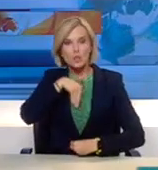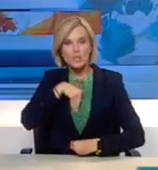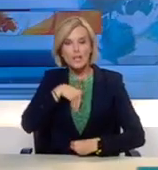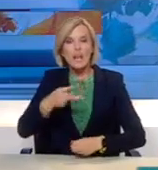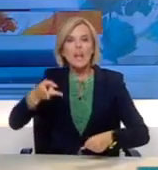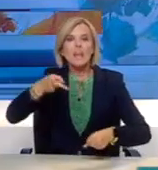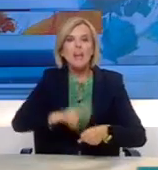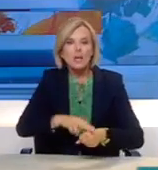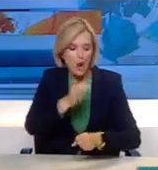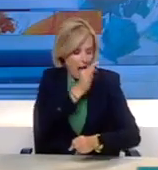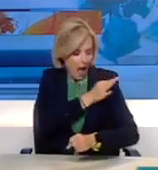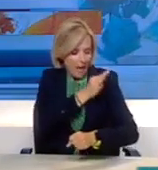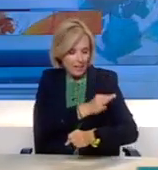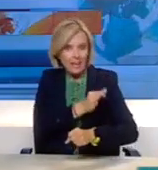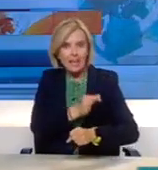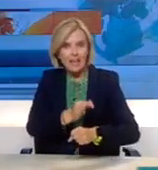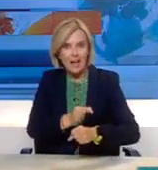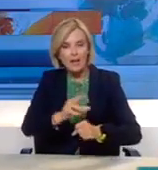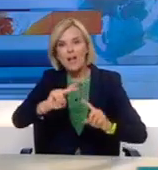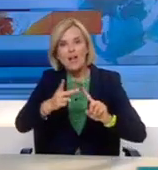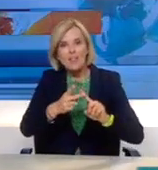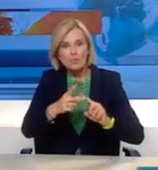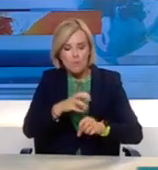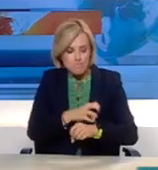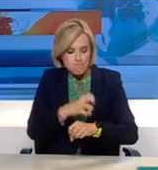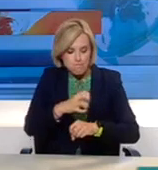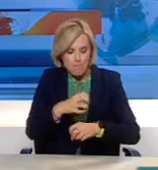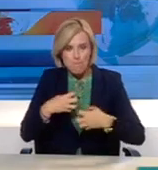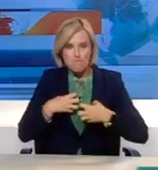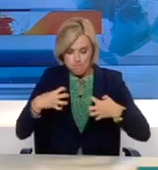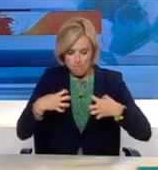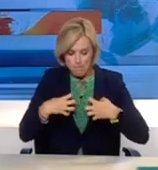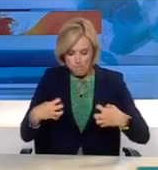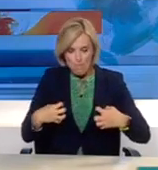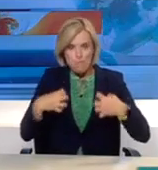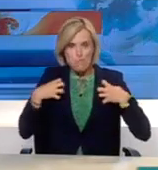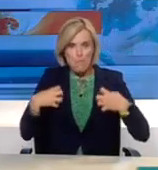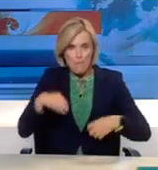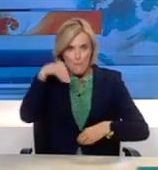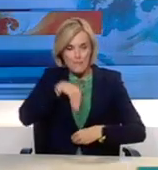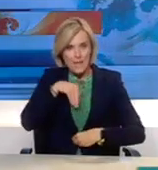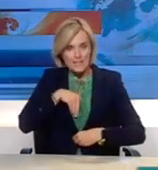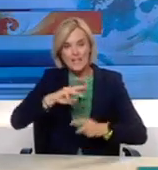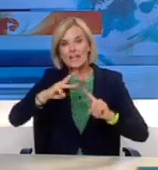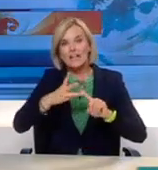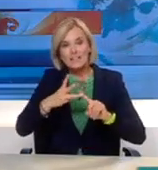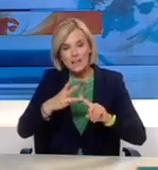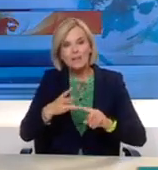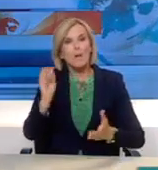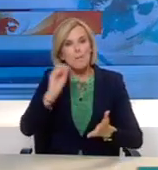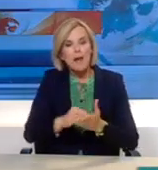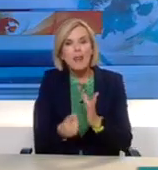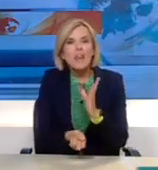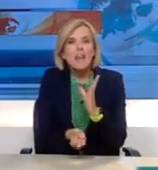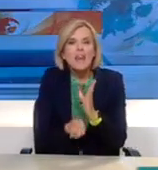μικρών αγγείων. Η δεύτερη την παρουσία μικροθρομβώσεων μέσα στα αγγεία. Και η τρίτη η δημιουργία μιας μορφής